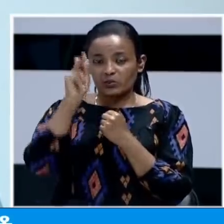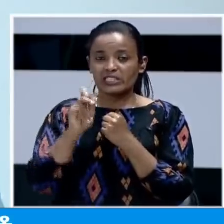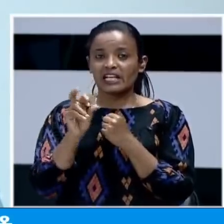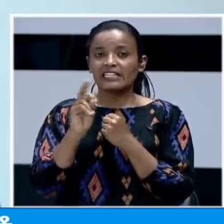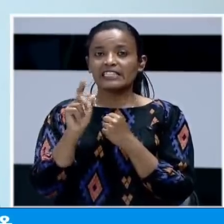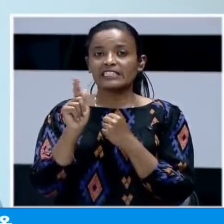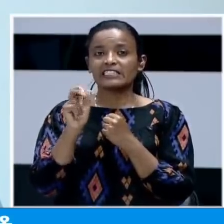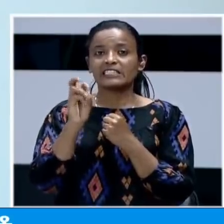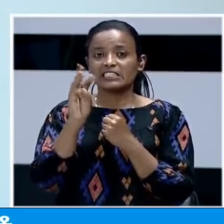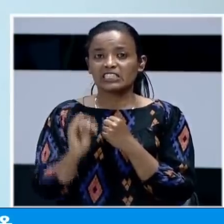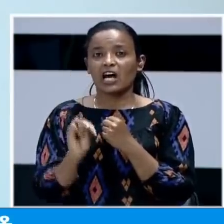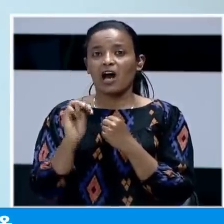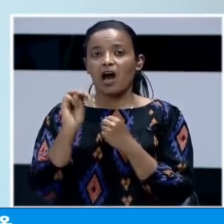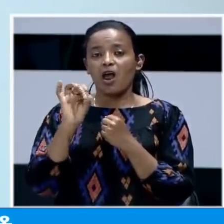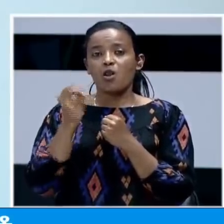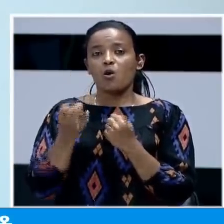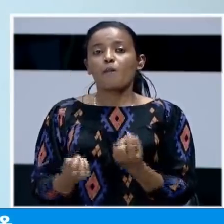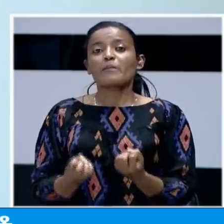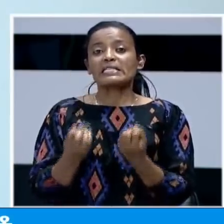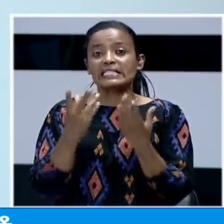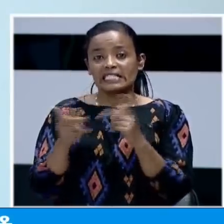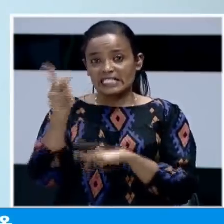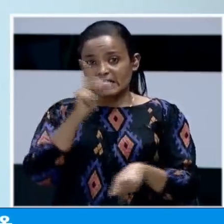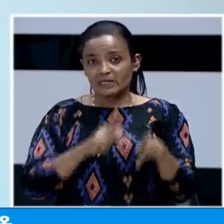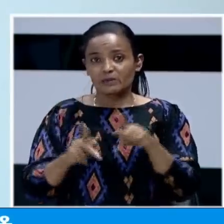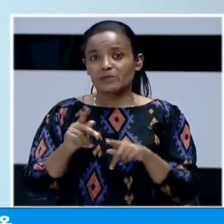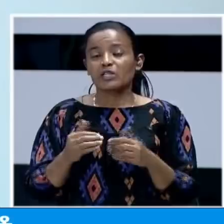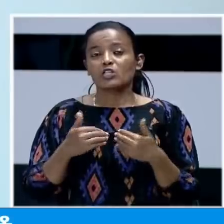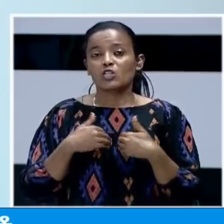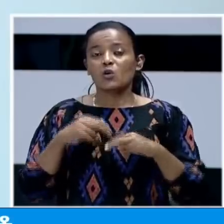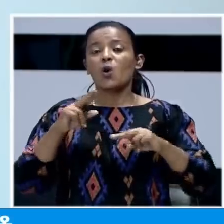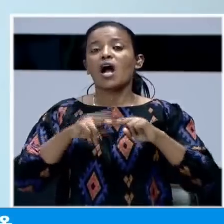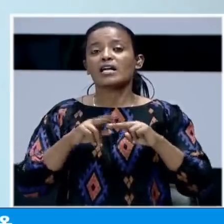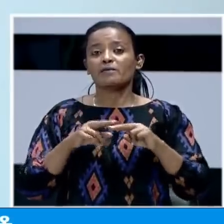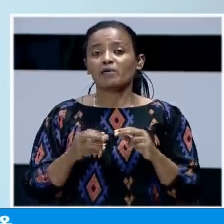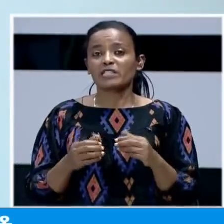تبال زلوا بزحسب زلوا اقامامطا زلوا ريسورس